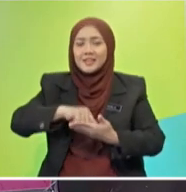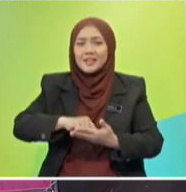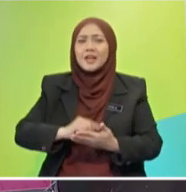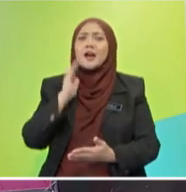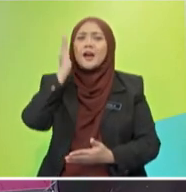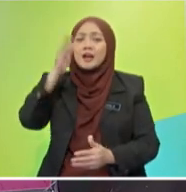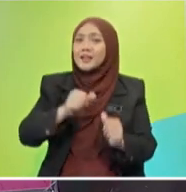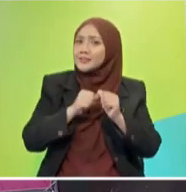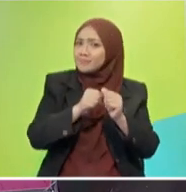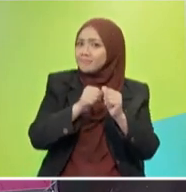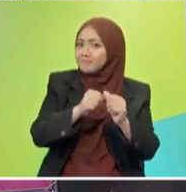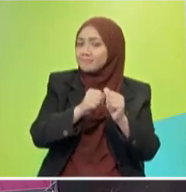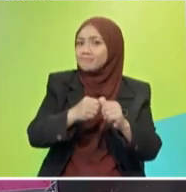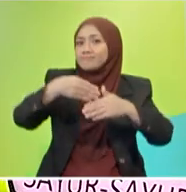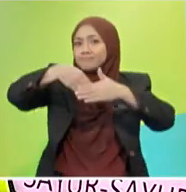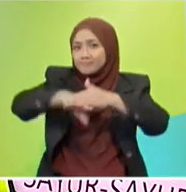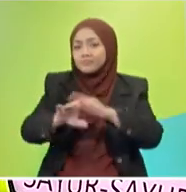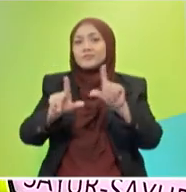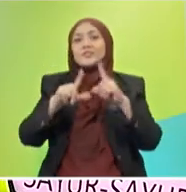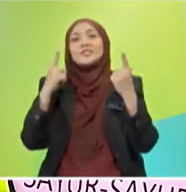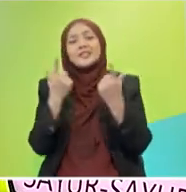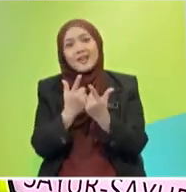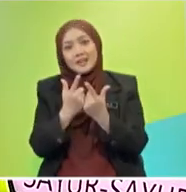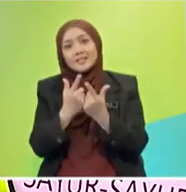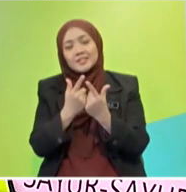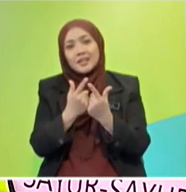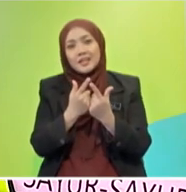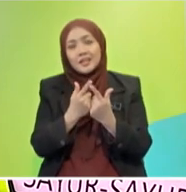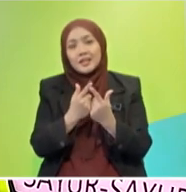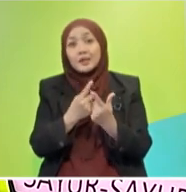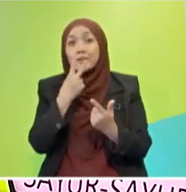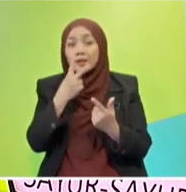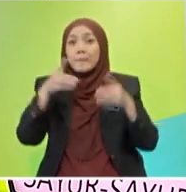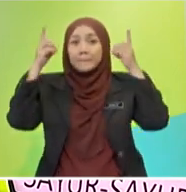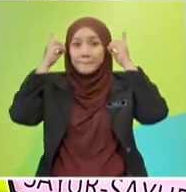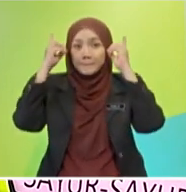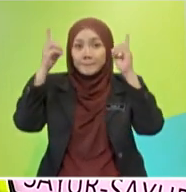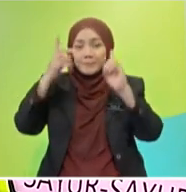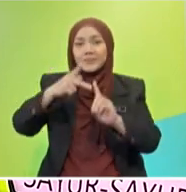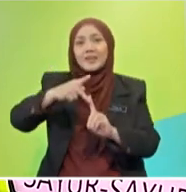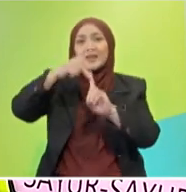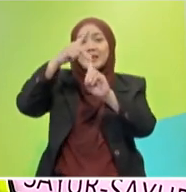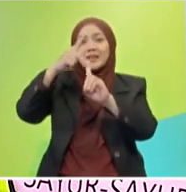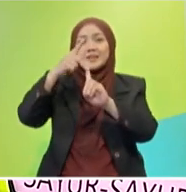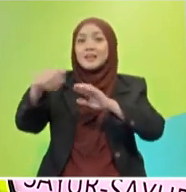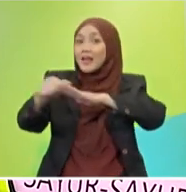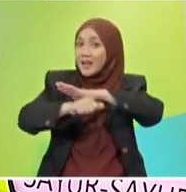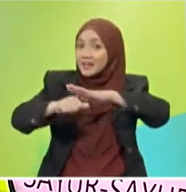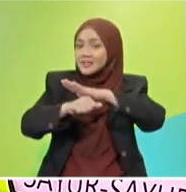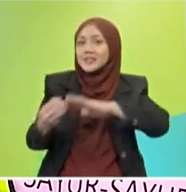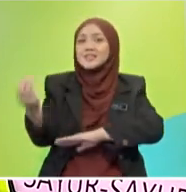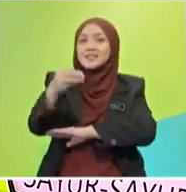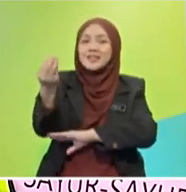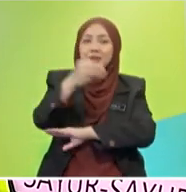pembelajaran kita Cikgu berdasarkan kepada pendidikan khas kemahiran asas tanaman ini saya tidak tahu juga